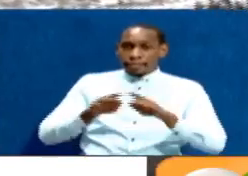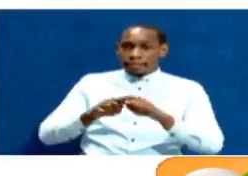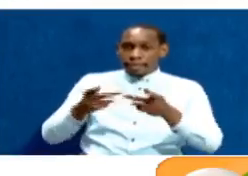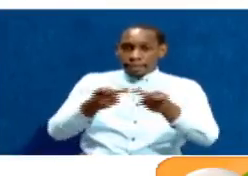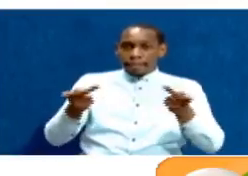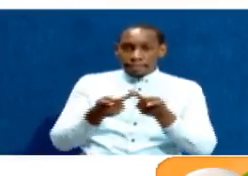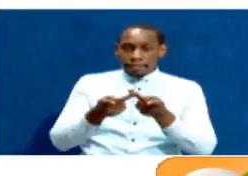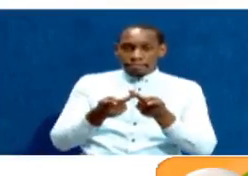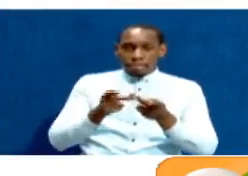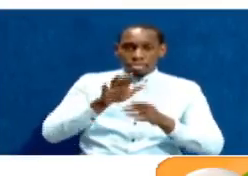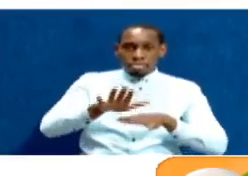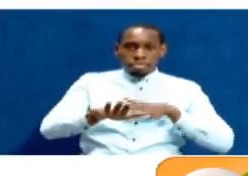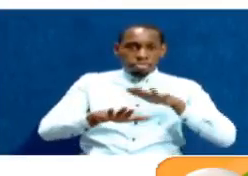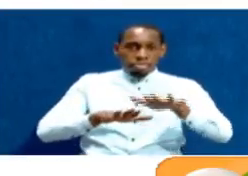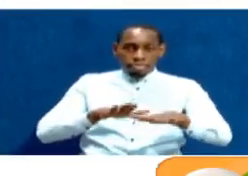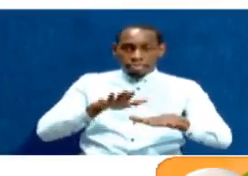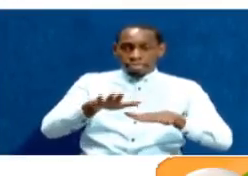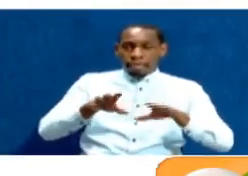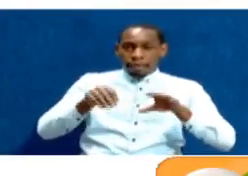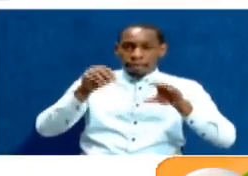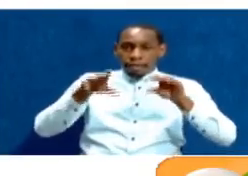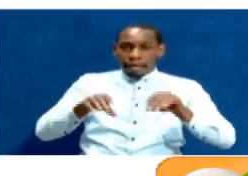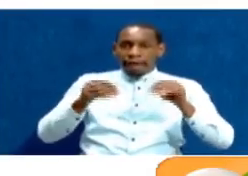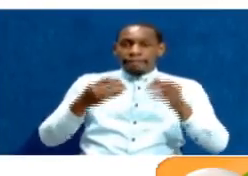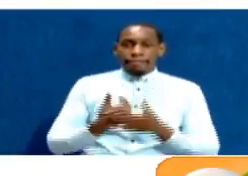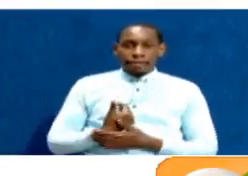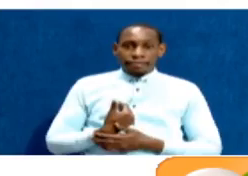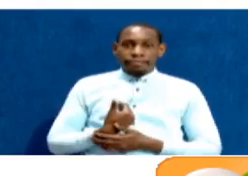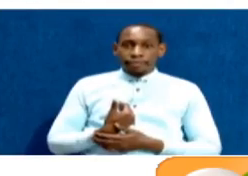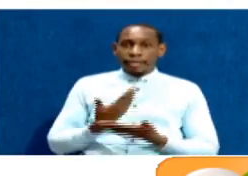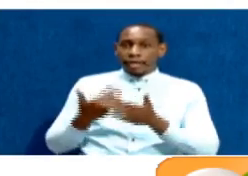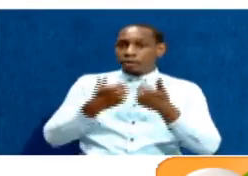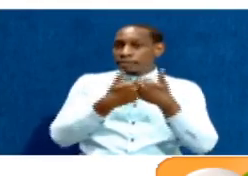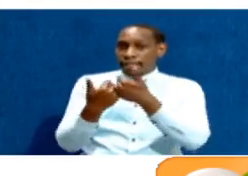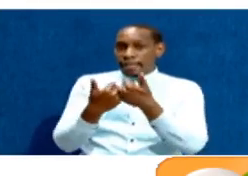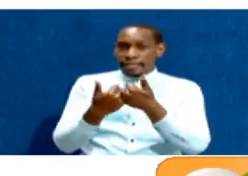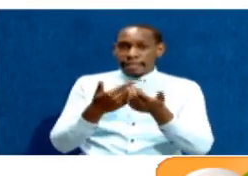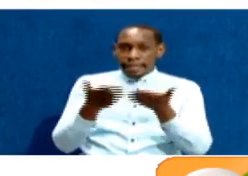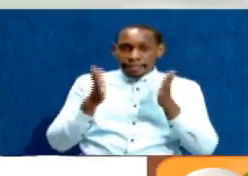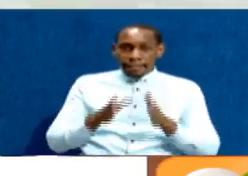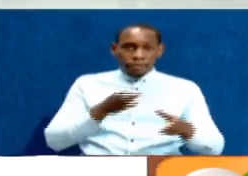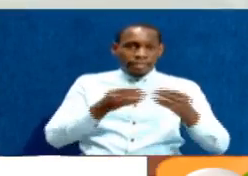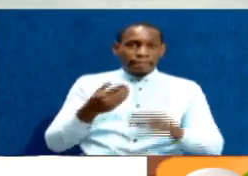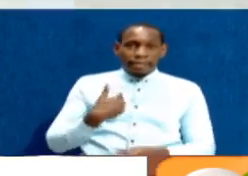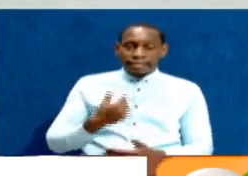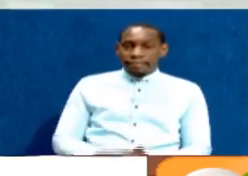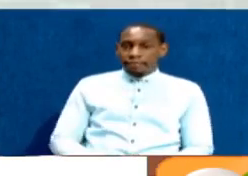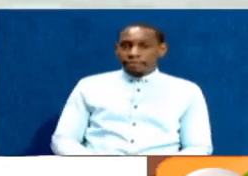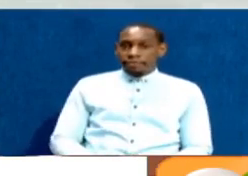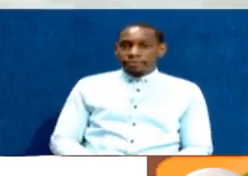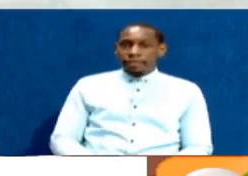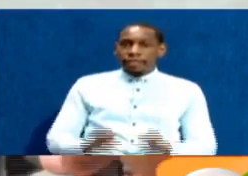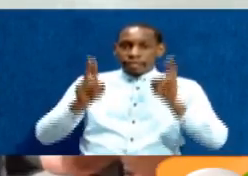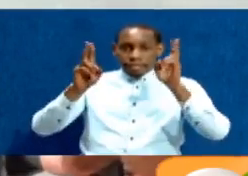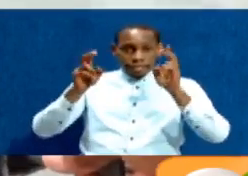iko madi, iko na matope. Sasa hiyo ni challenge kwa mlemavu yoyote. Kwa mambo ya